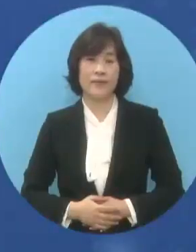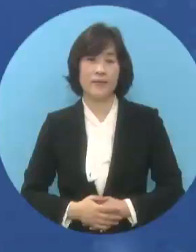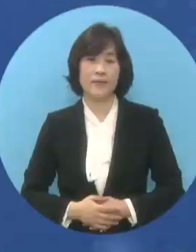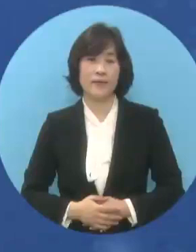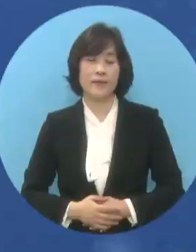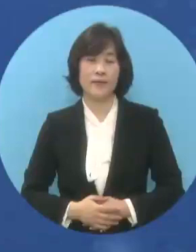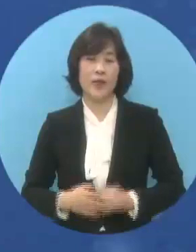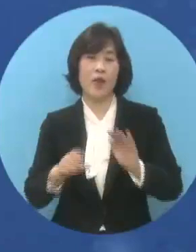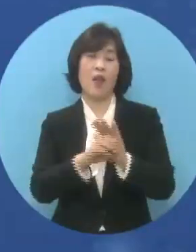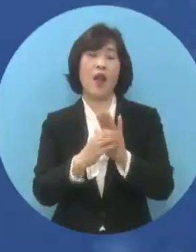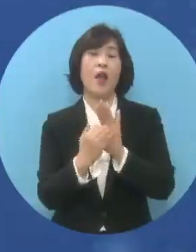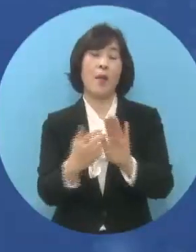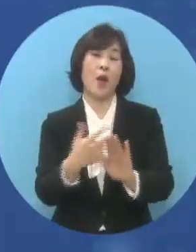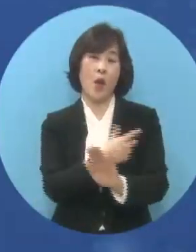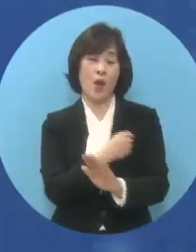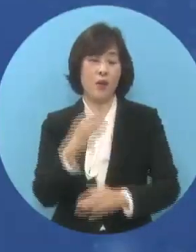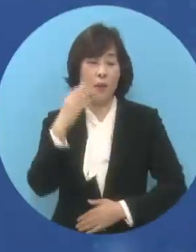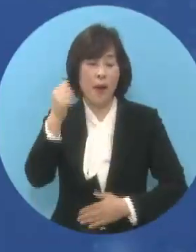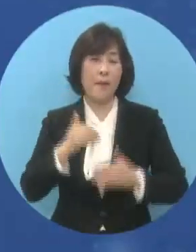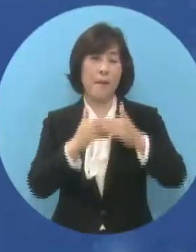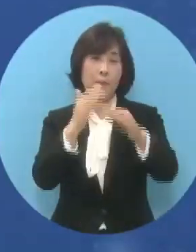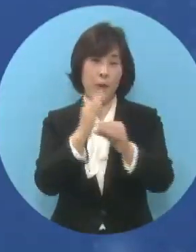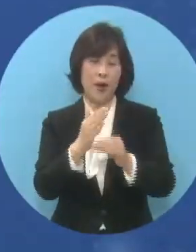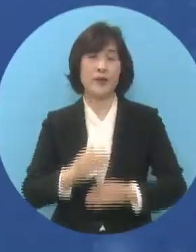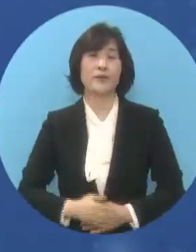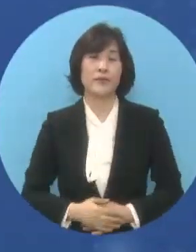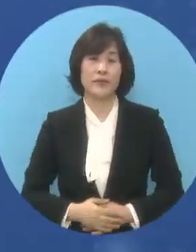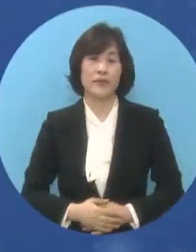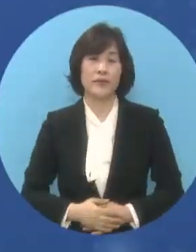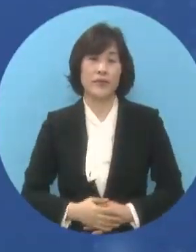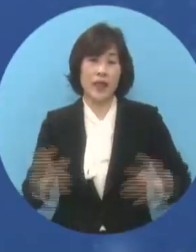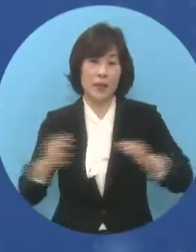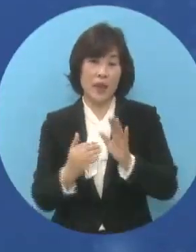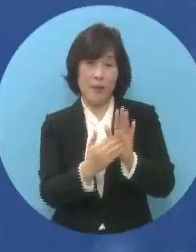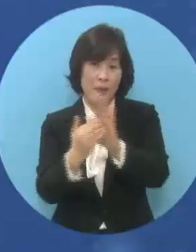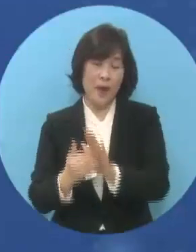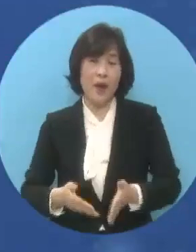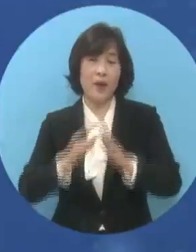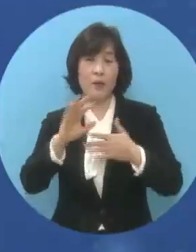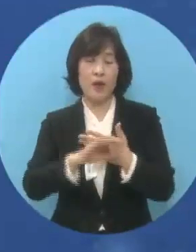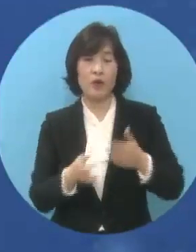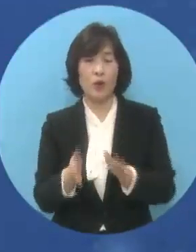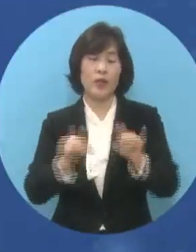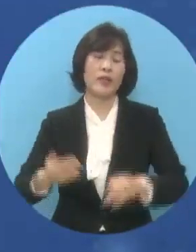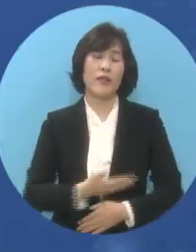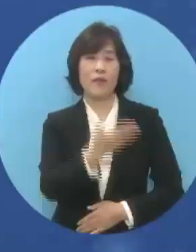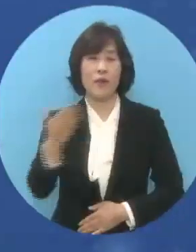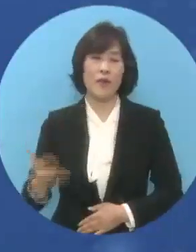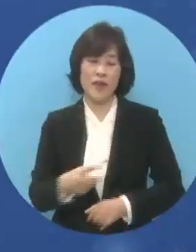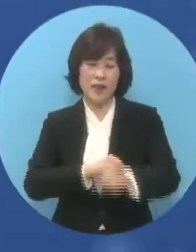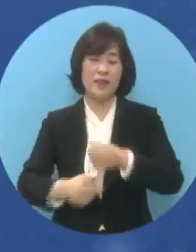코로나19 예방접종이 순조롭게 진행되고 있습니다. 집단 면역 형성은 도민 여러분의 적극적인 참여로